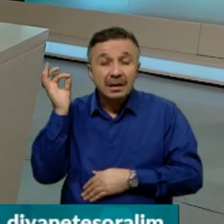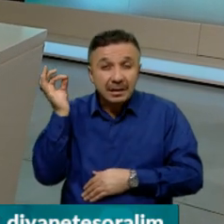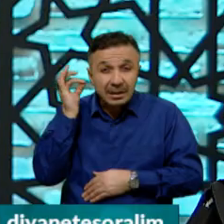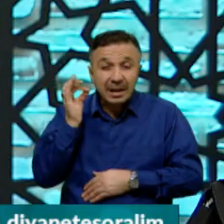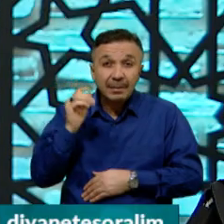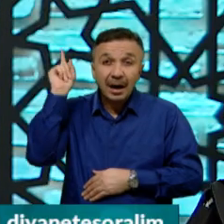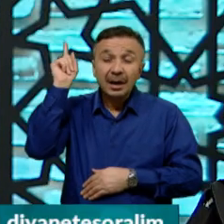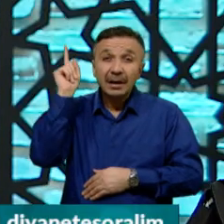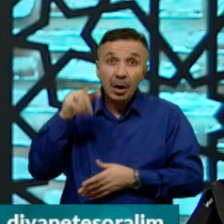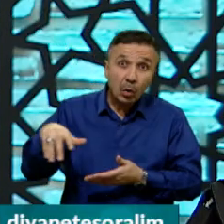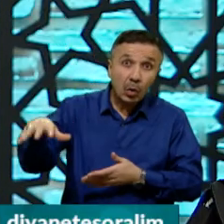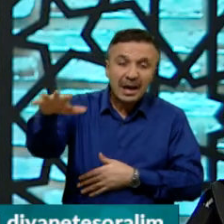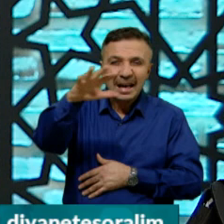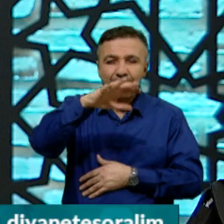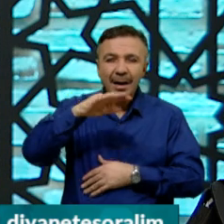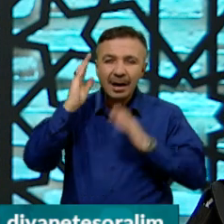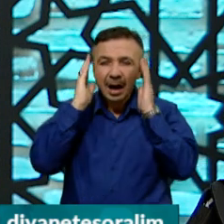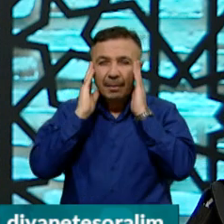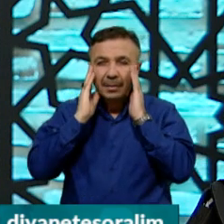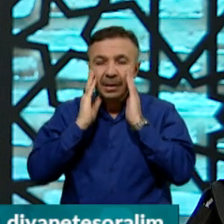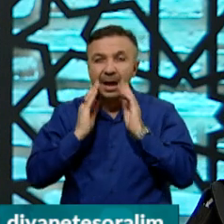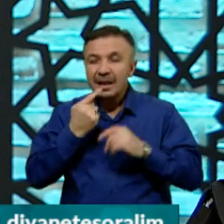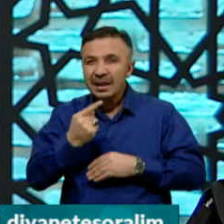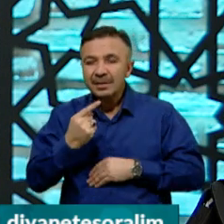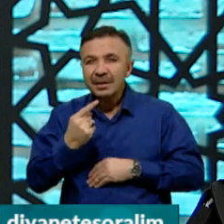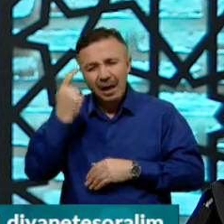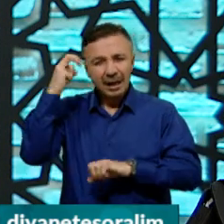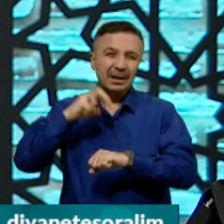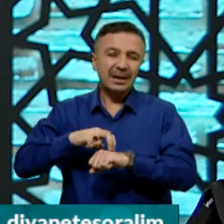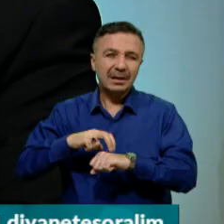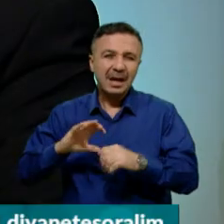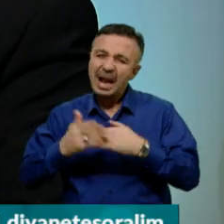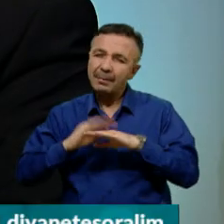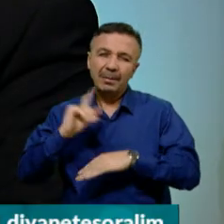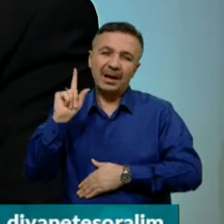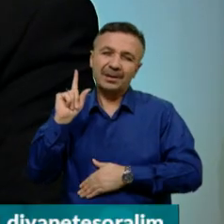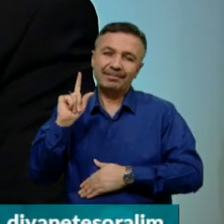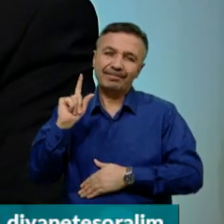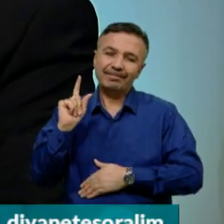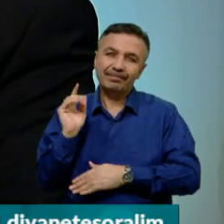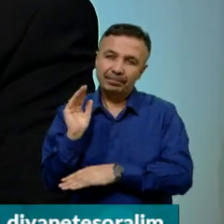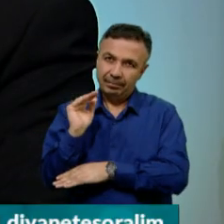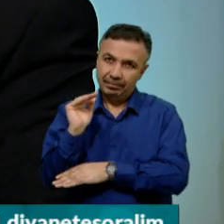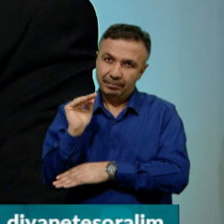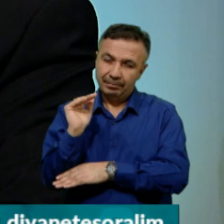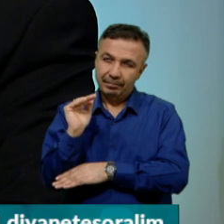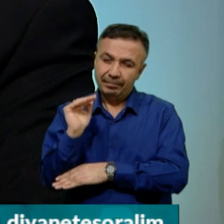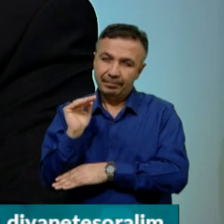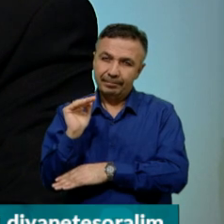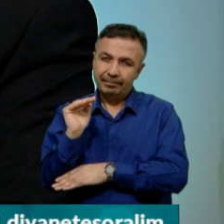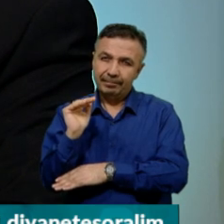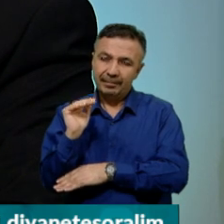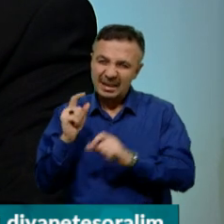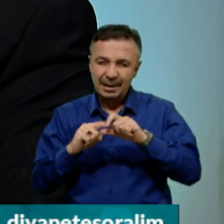dediğimizde aklımıza geldi bu durumda ne yapacağız Evet yani bu Allahümme hamideh dediğinde de aklına